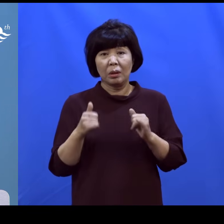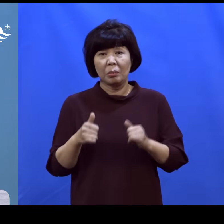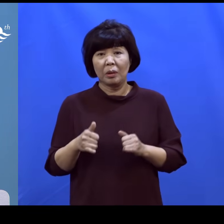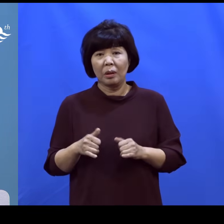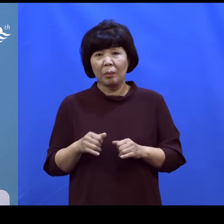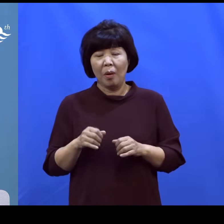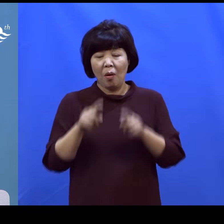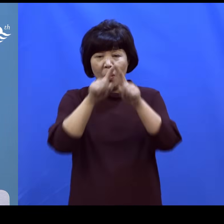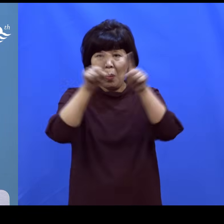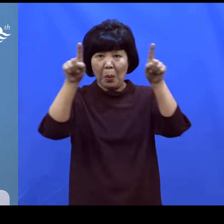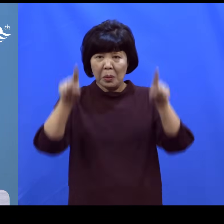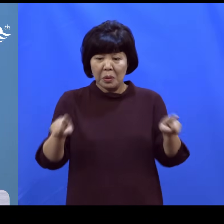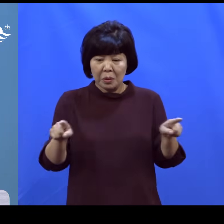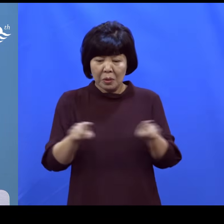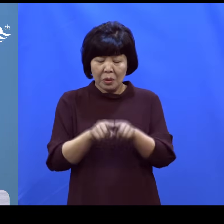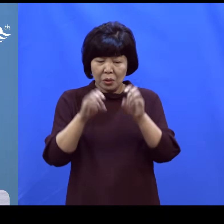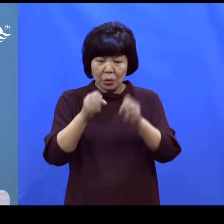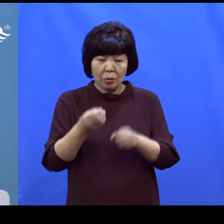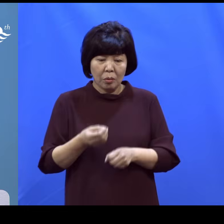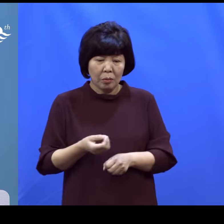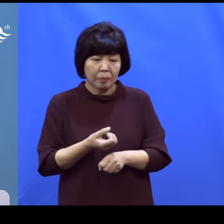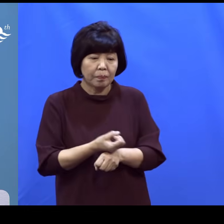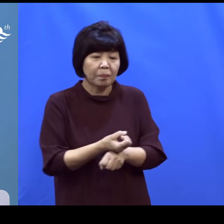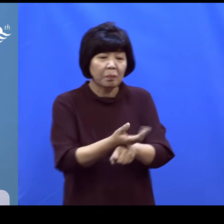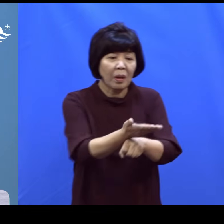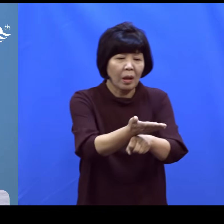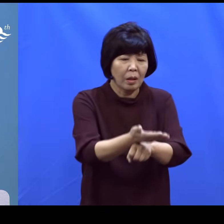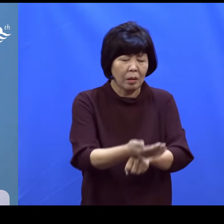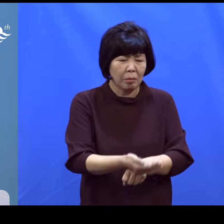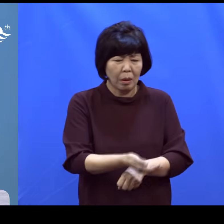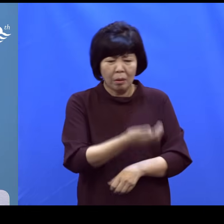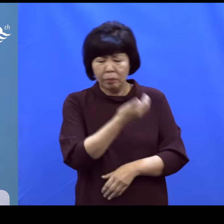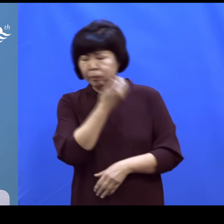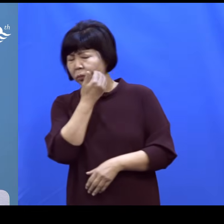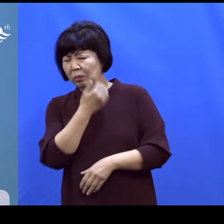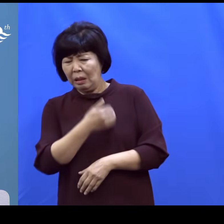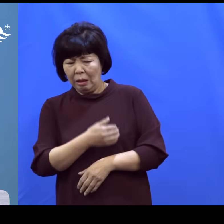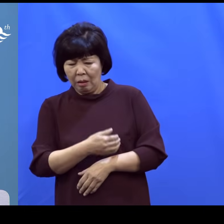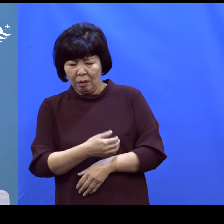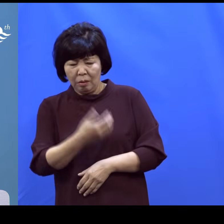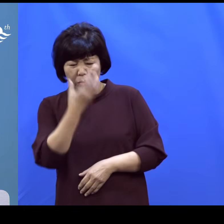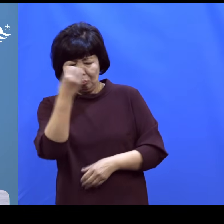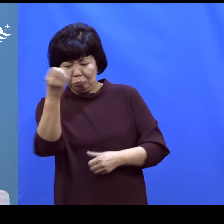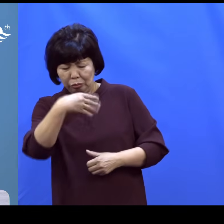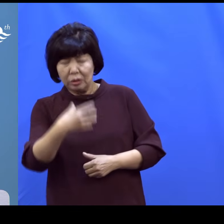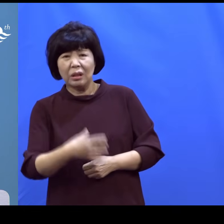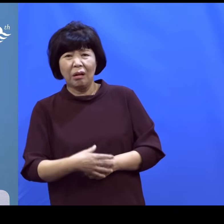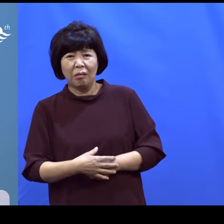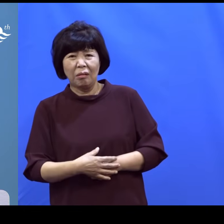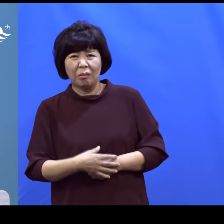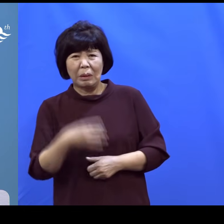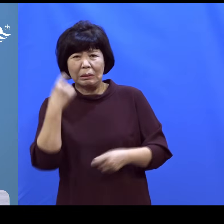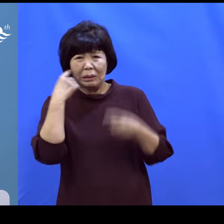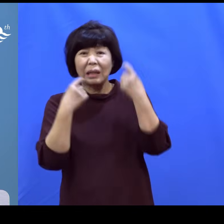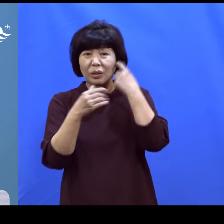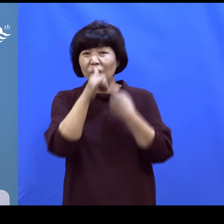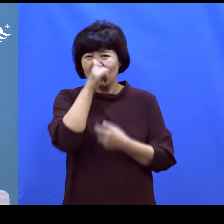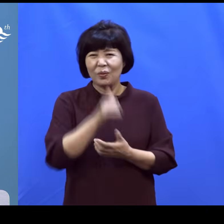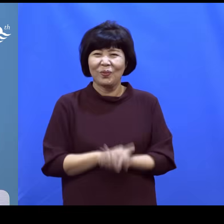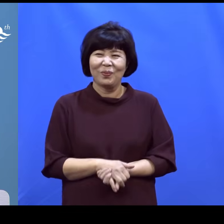가지고 예수를 전하면 어떤 데는 무안을 당하기도 하고 무시를 당하기도 하고 자존심이 상하는 일들도